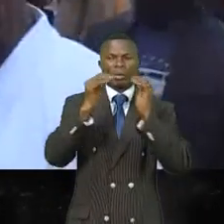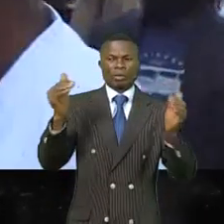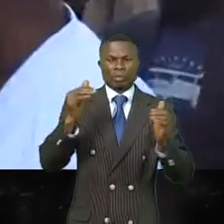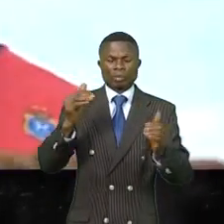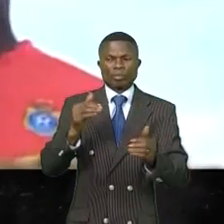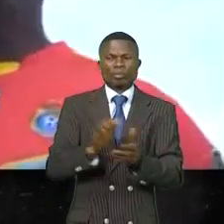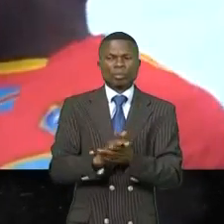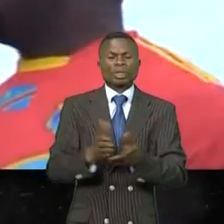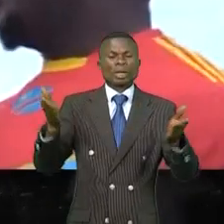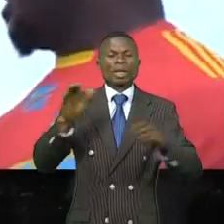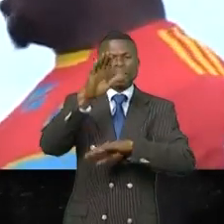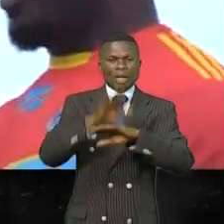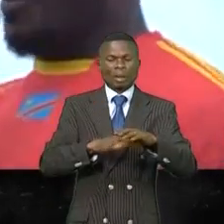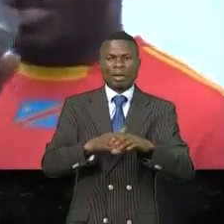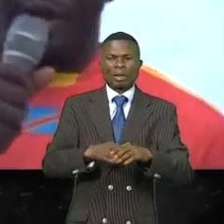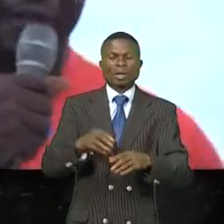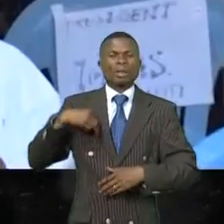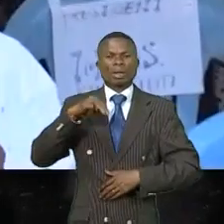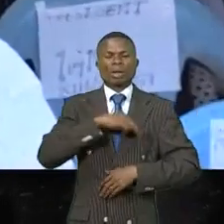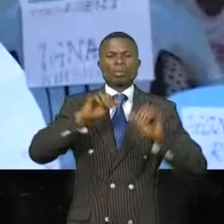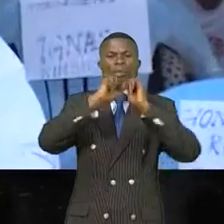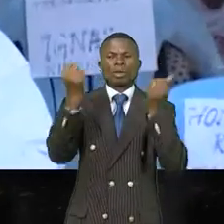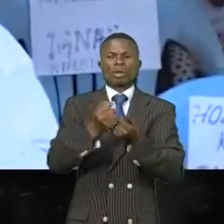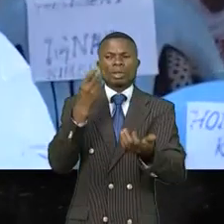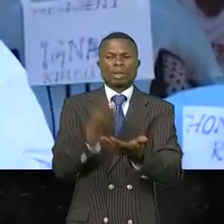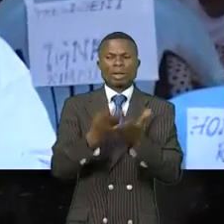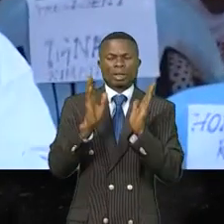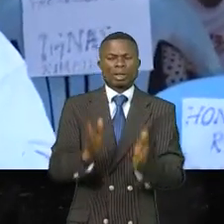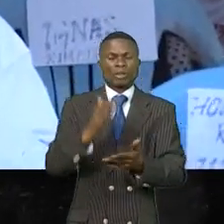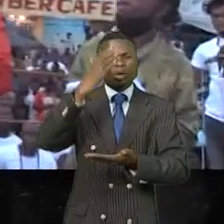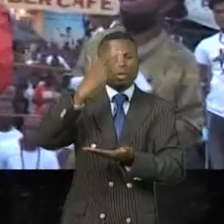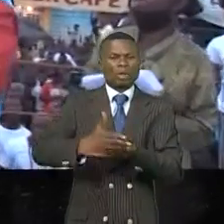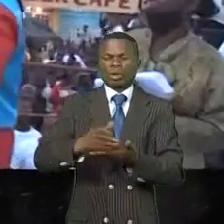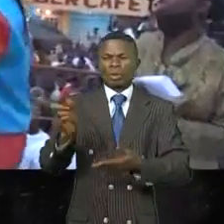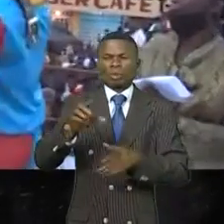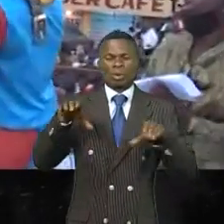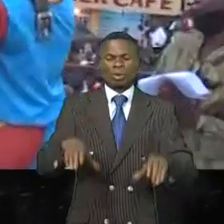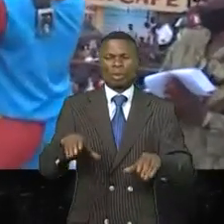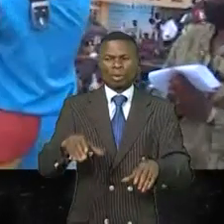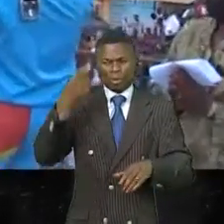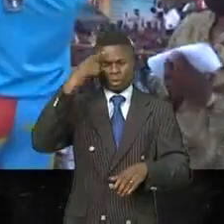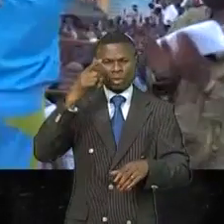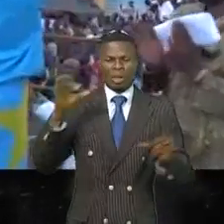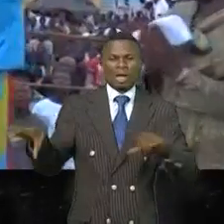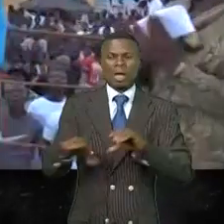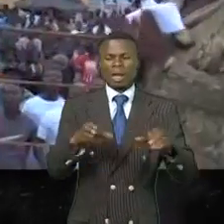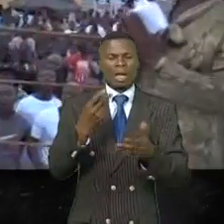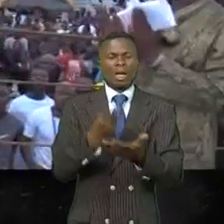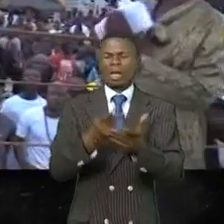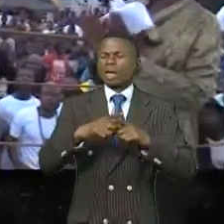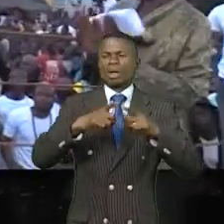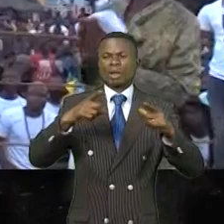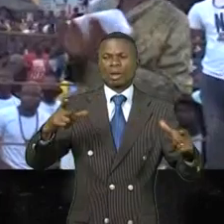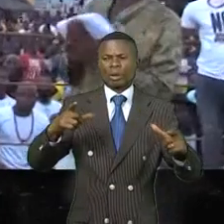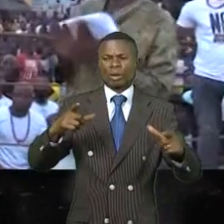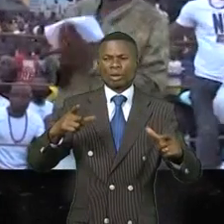allé répondre à l'invitation de membres de l'Association des sportifs sans frontières du Congo pour une grande cérémonie sportive